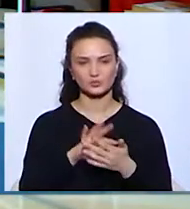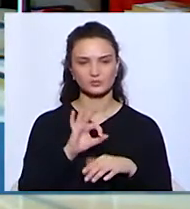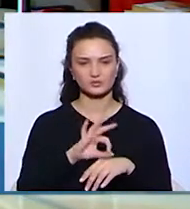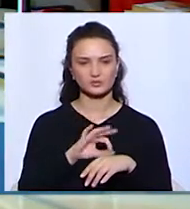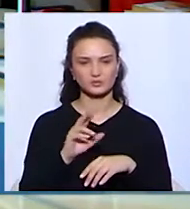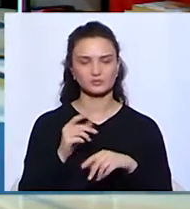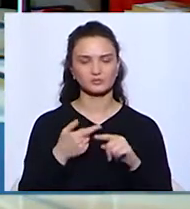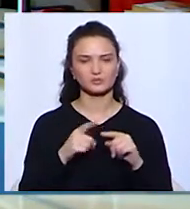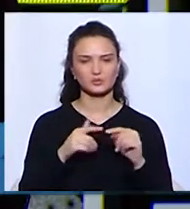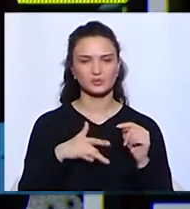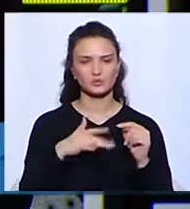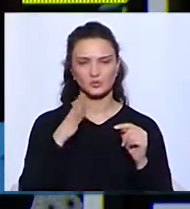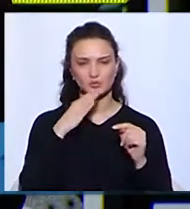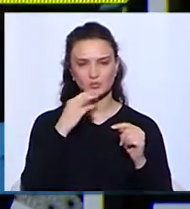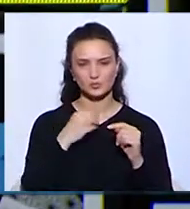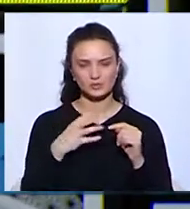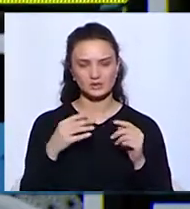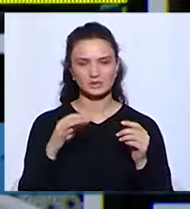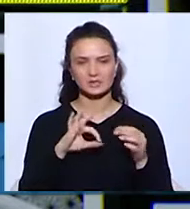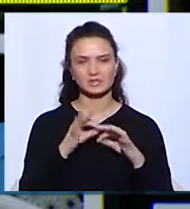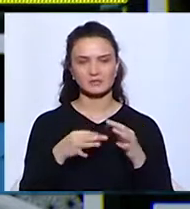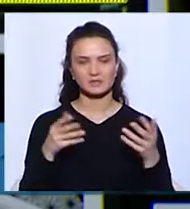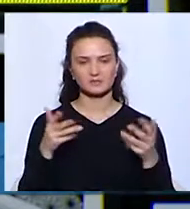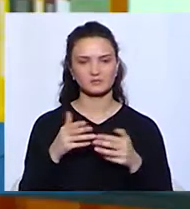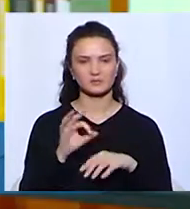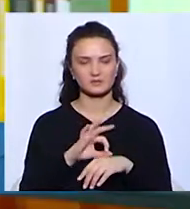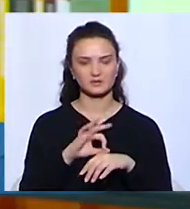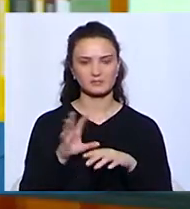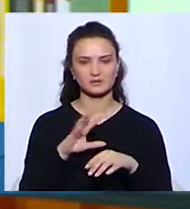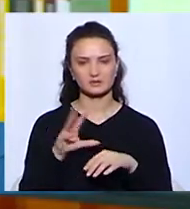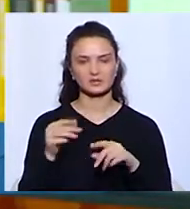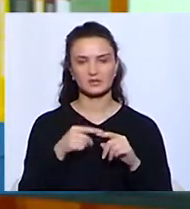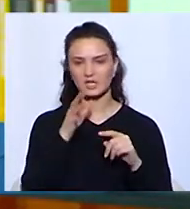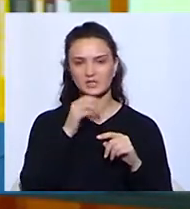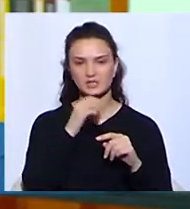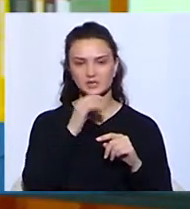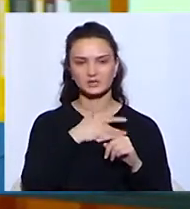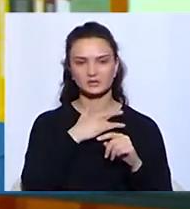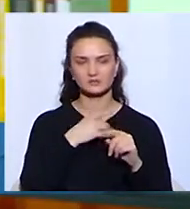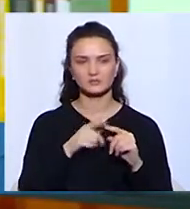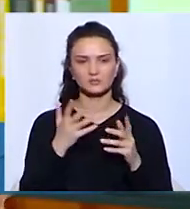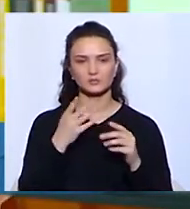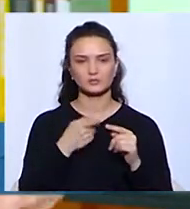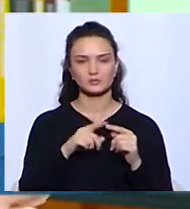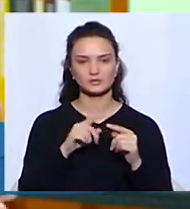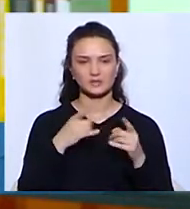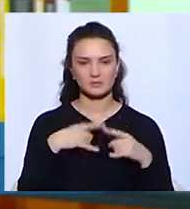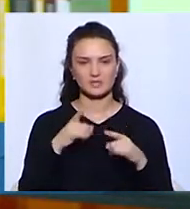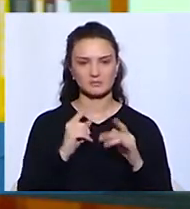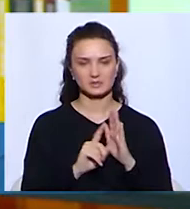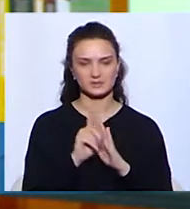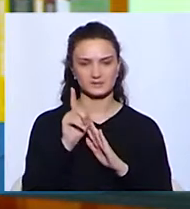ხოლეცისტიტი, პეპტიური წყლული, ნაწლავის ანთებითი დაავადება. ეს ძირითადად რომელი ასაკია? თუ ეს იგულისხმება